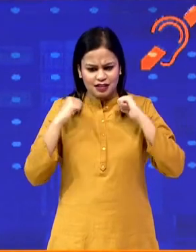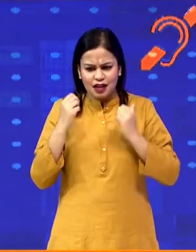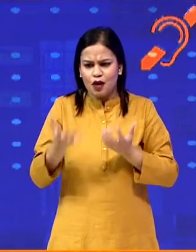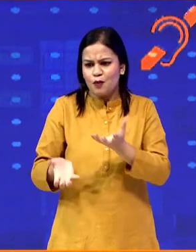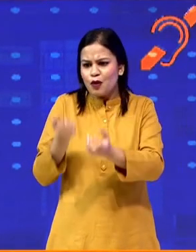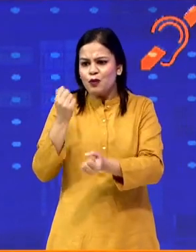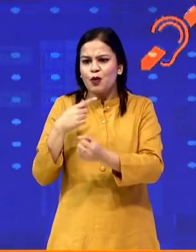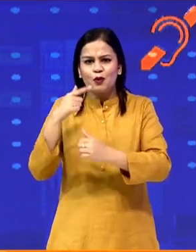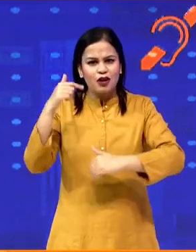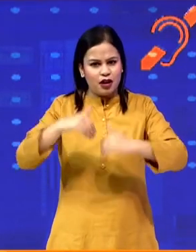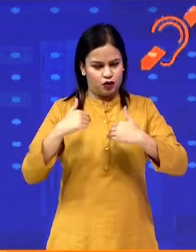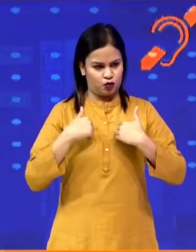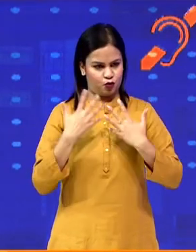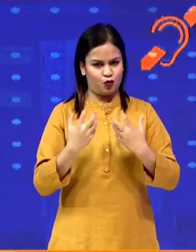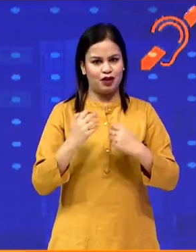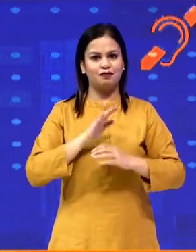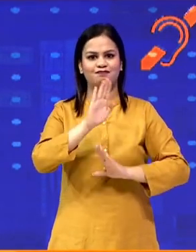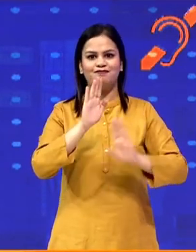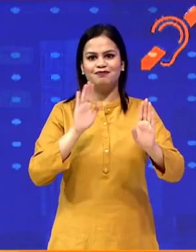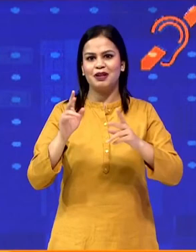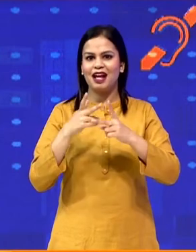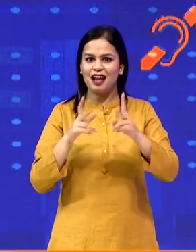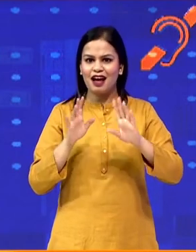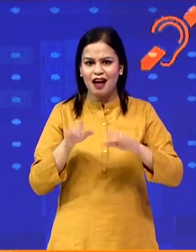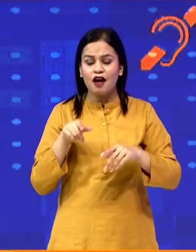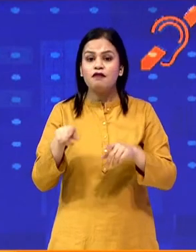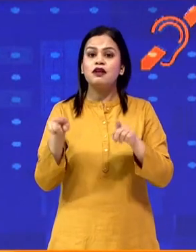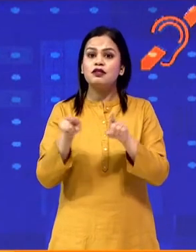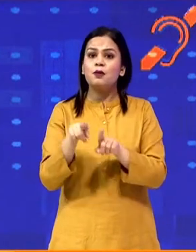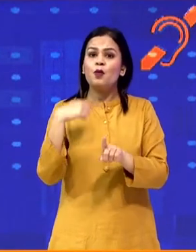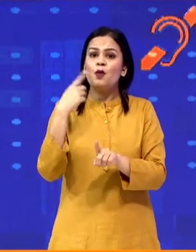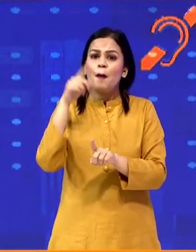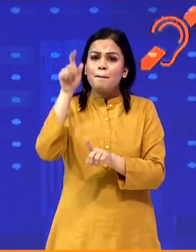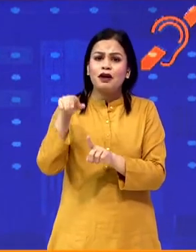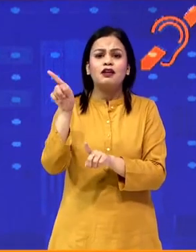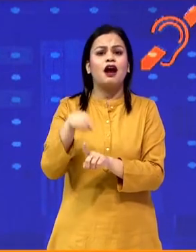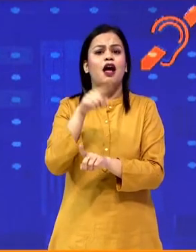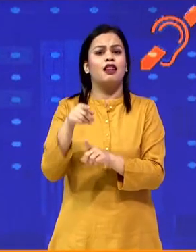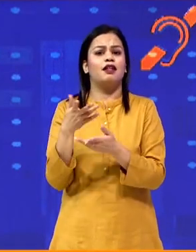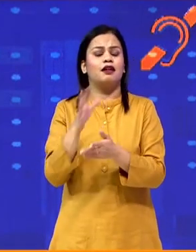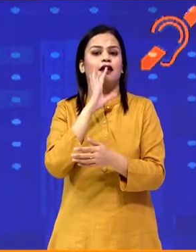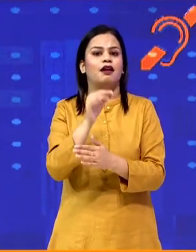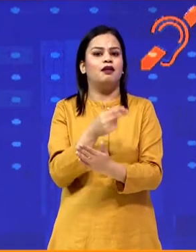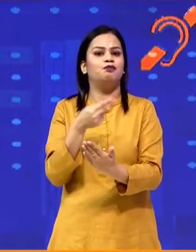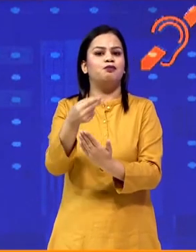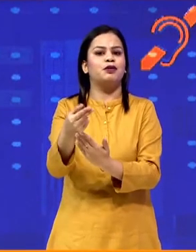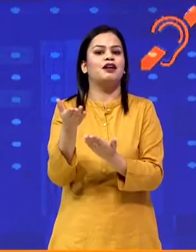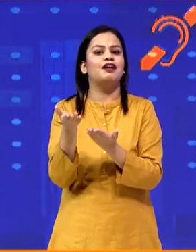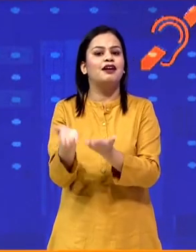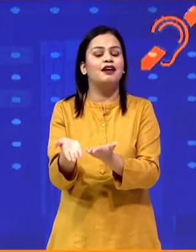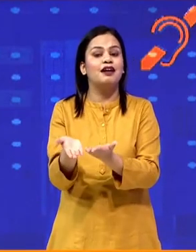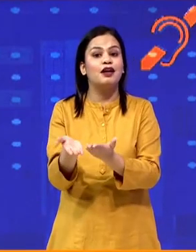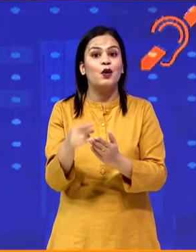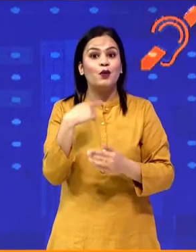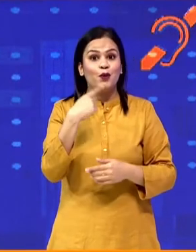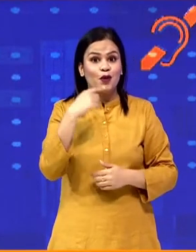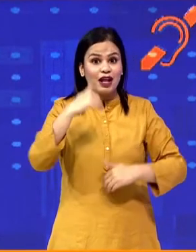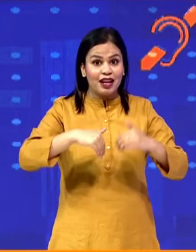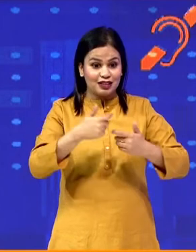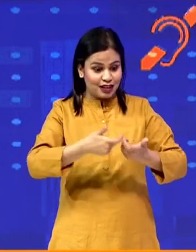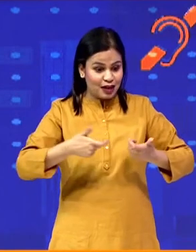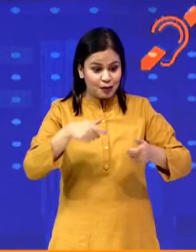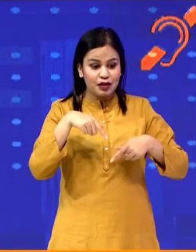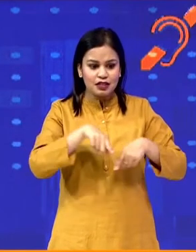आदमियों को देते हो विधानसभा में भी पार्लियामेंट में भी इलेक्शन टिकट बांटने वाली कमेटी जो है